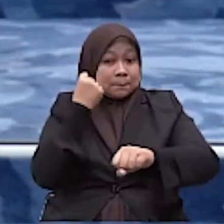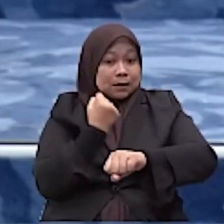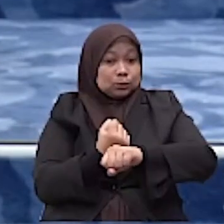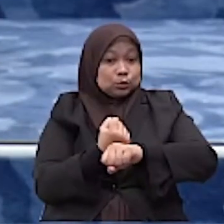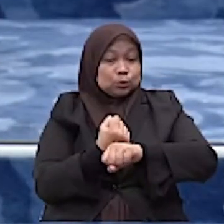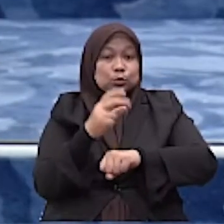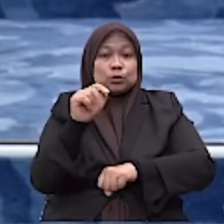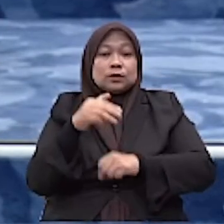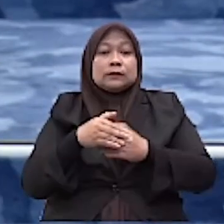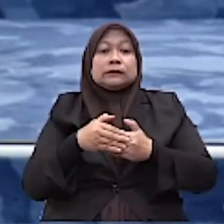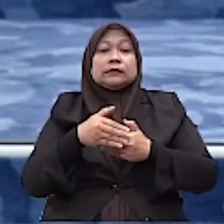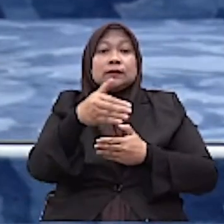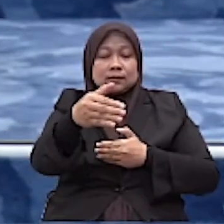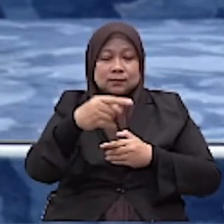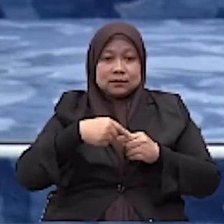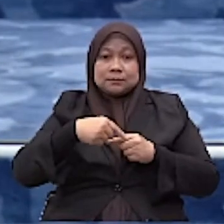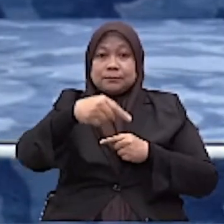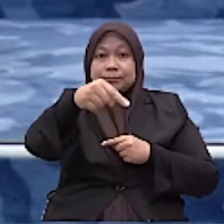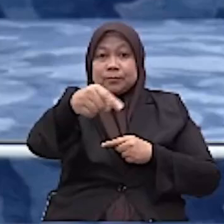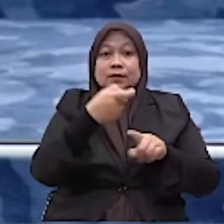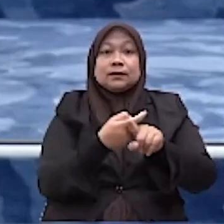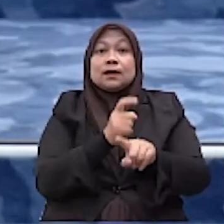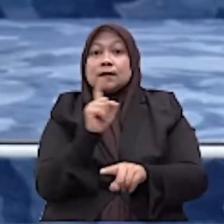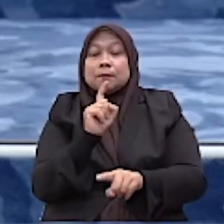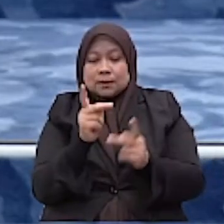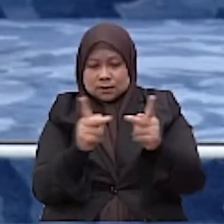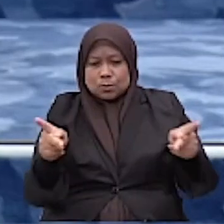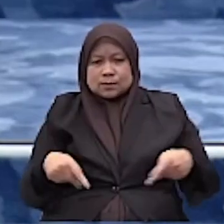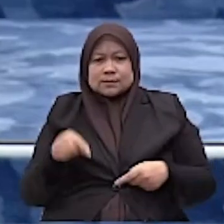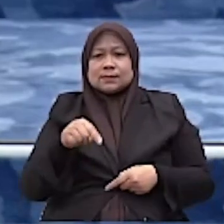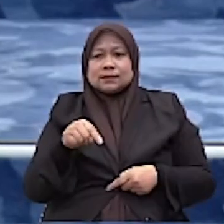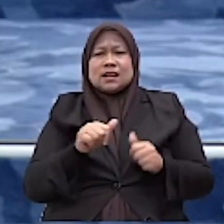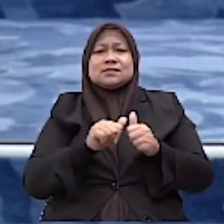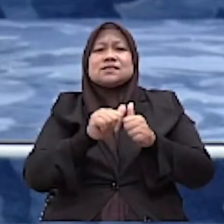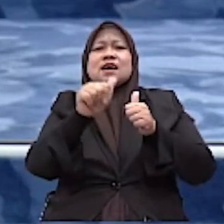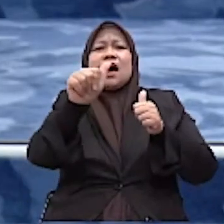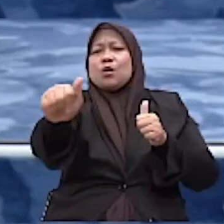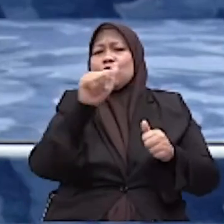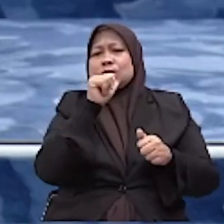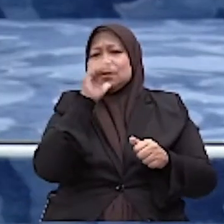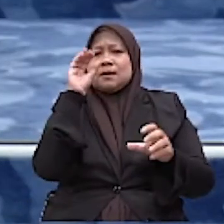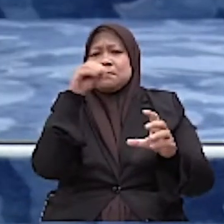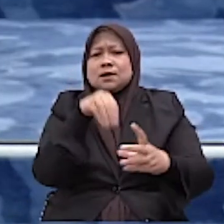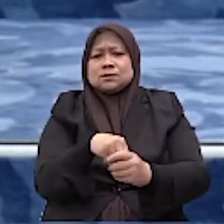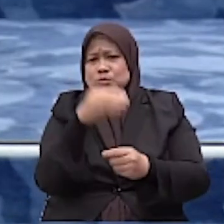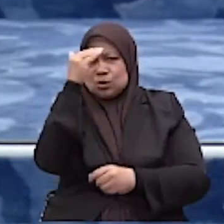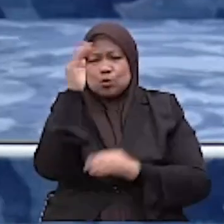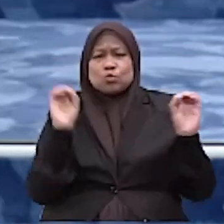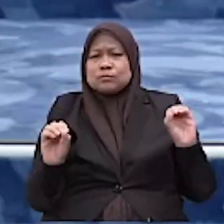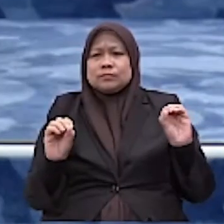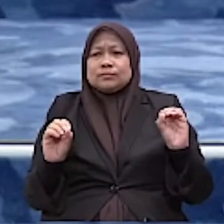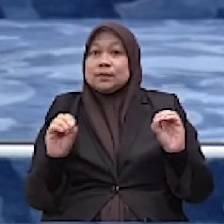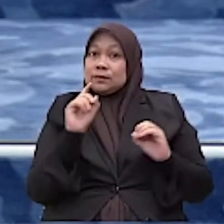notikel Miles daripada kawasan ini jauh tidak termasuk perbatasan Johor